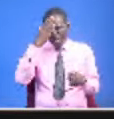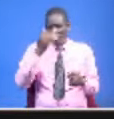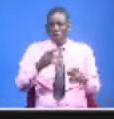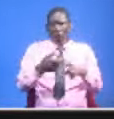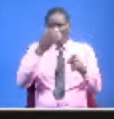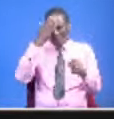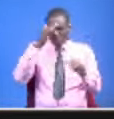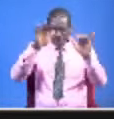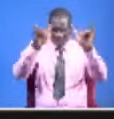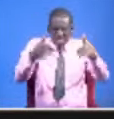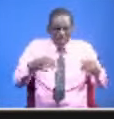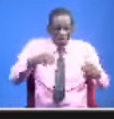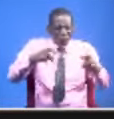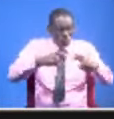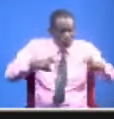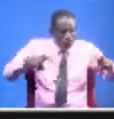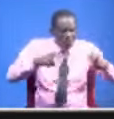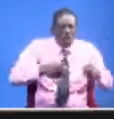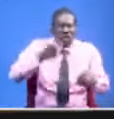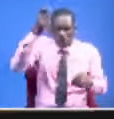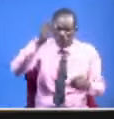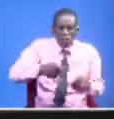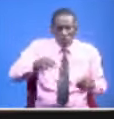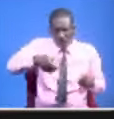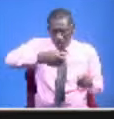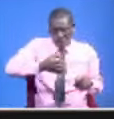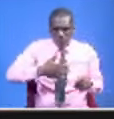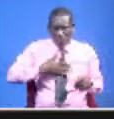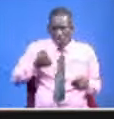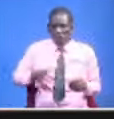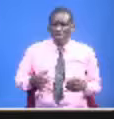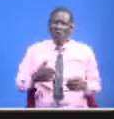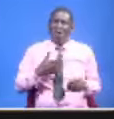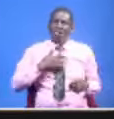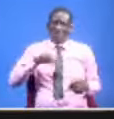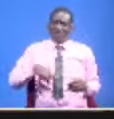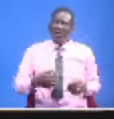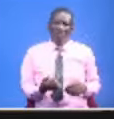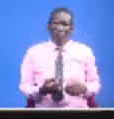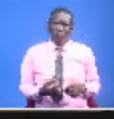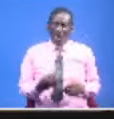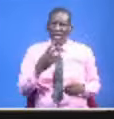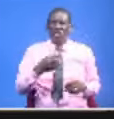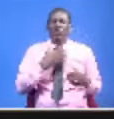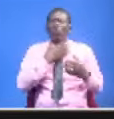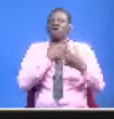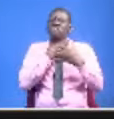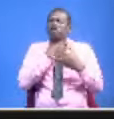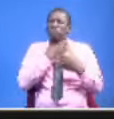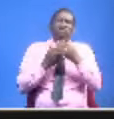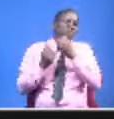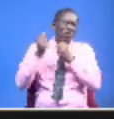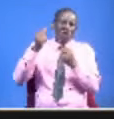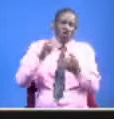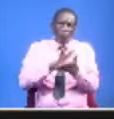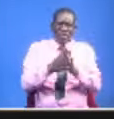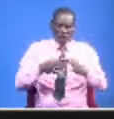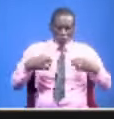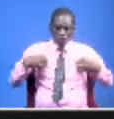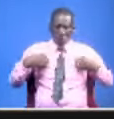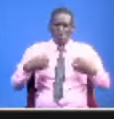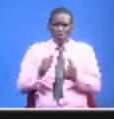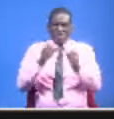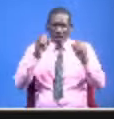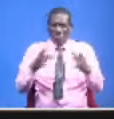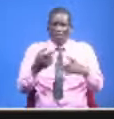huku tukisunguka tukitaka haki ya mtoto wetu. Mimi mwenyewe nilimuona amenyongwa hivi, hakuwa na nguo, hakuwa na nini. Na alafu